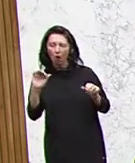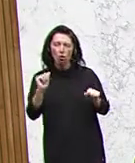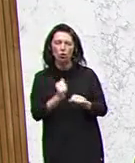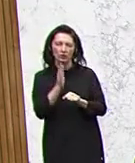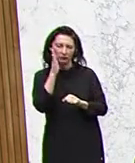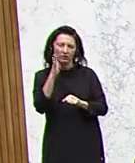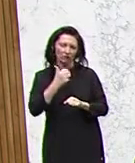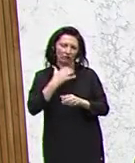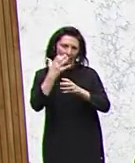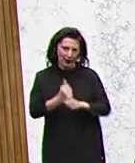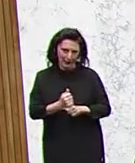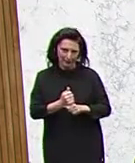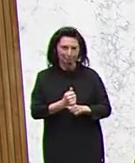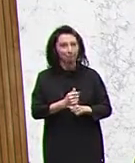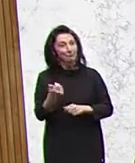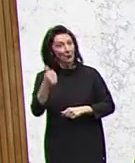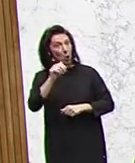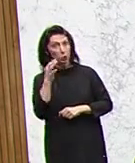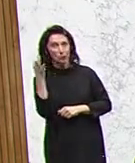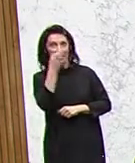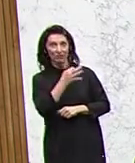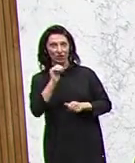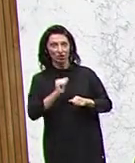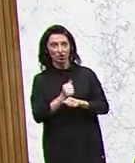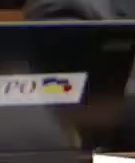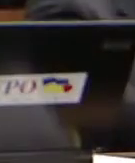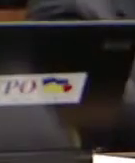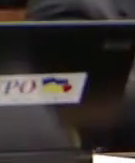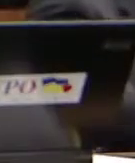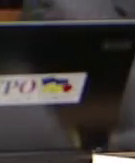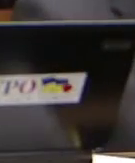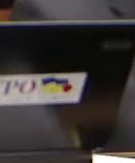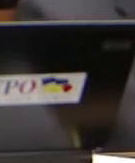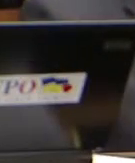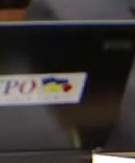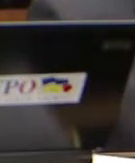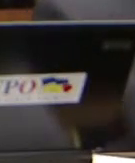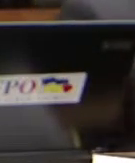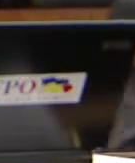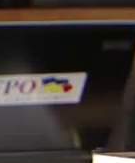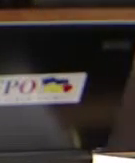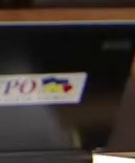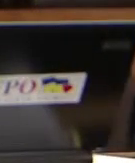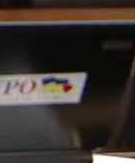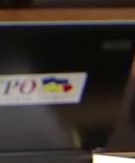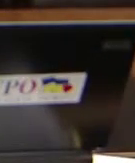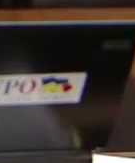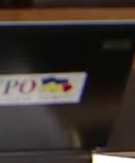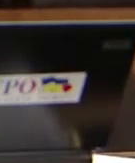Nächste Zusatzfrage, Herr Abgeordneter Leopold Steinbichler. Ja, Frau Präsidentin, sehr geehrter Herr Bundesminister, Österreich